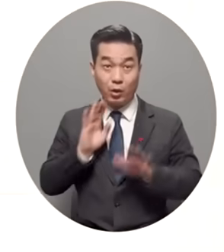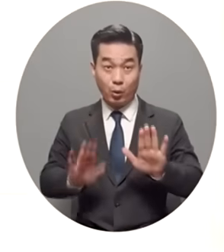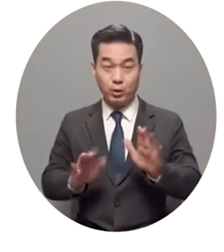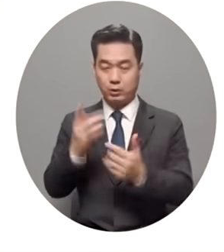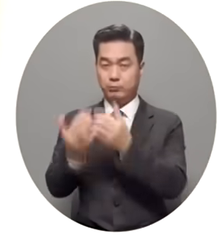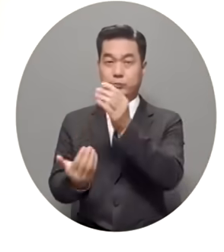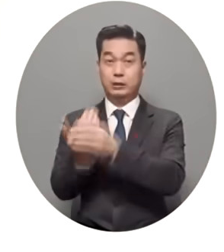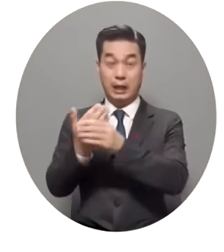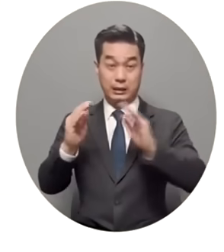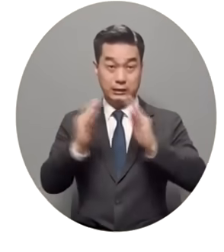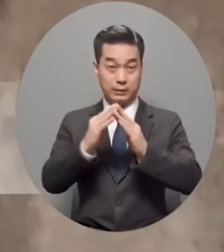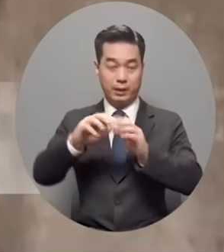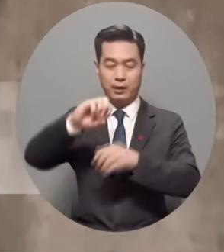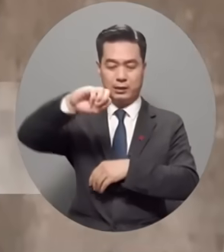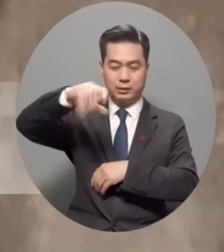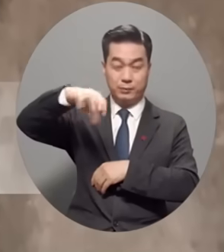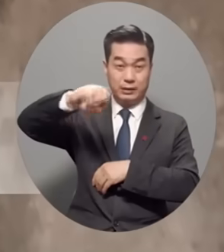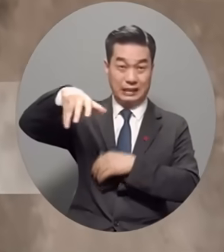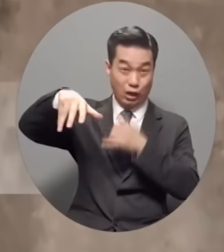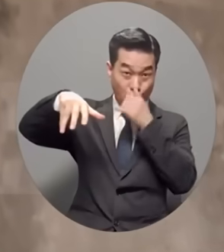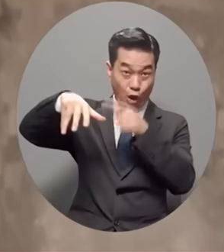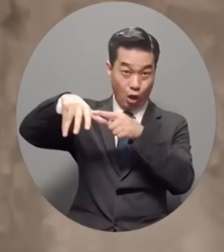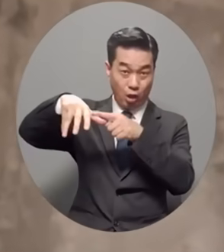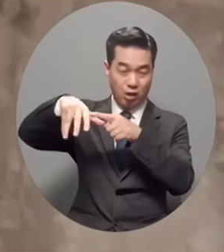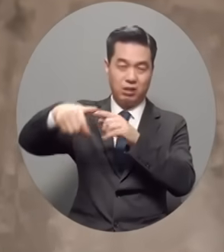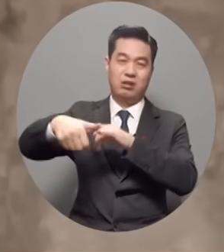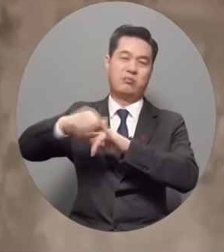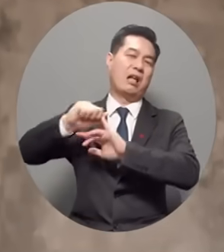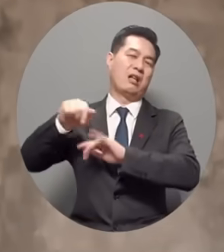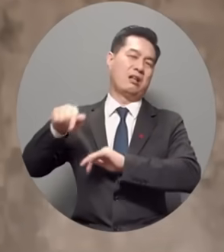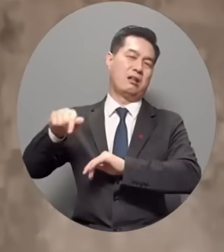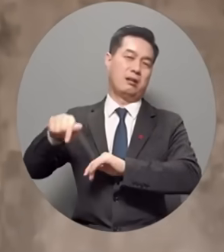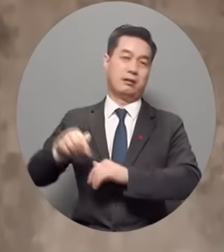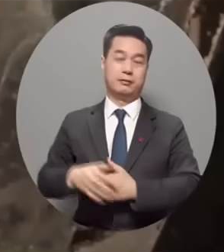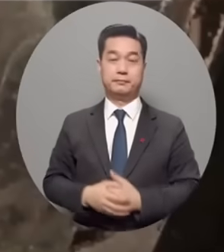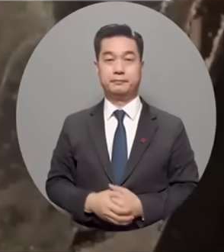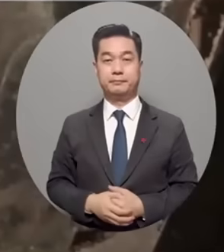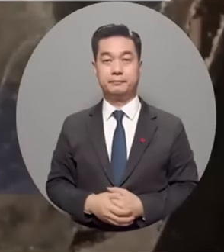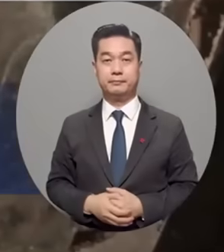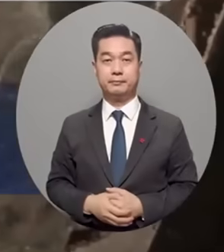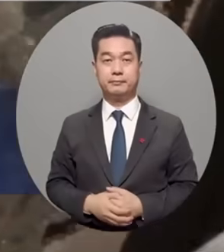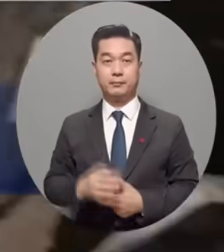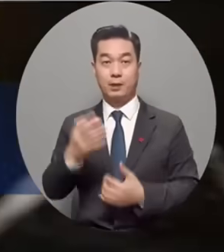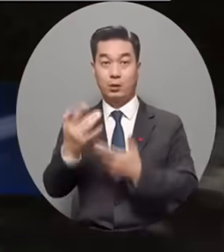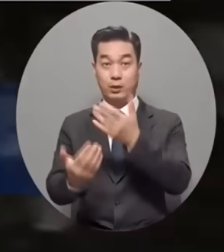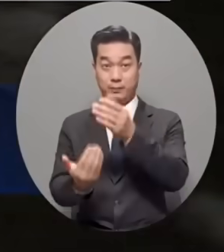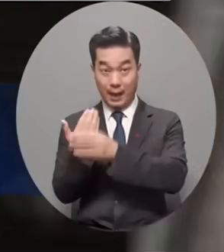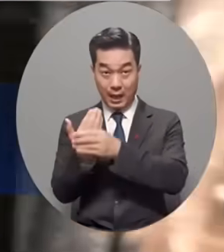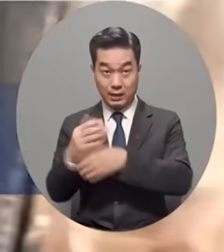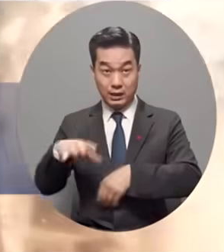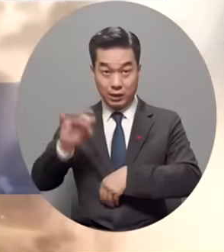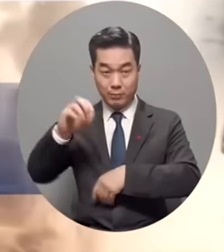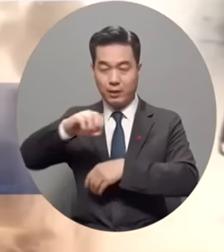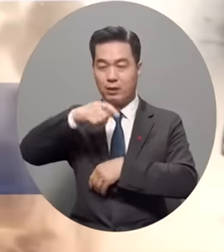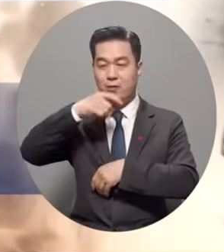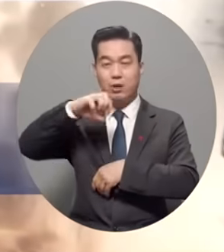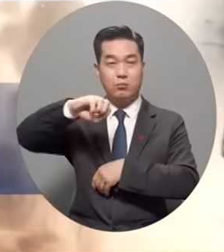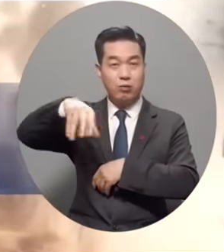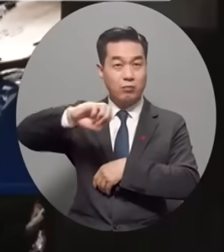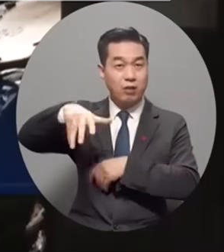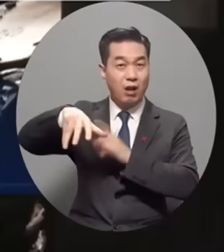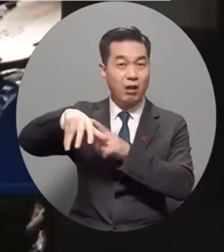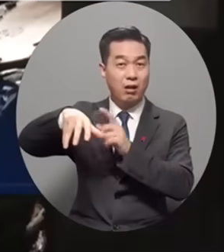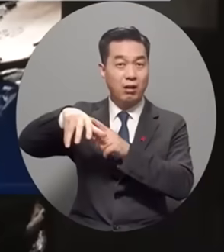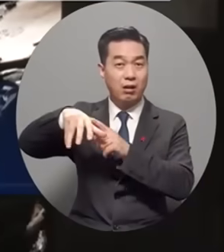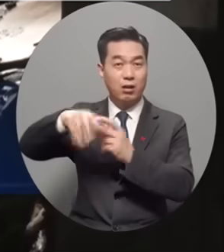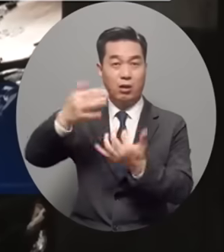집엔 스프링클러가 설치돼 있었지만 작동하지 않은 것으로 드러났습니다. 화재가 나면 초기에 스프링클러가 말 그대로